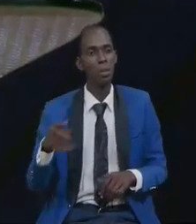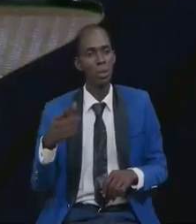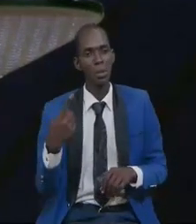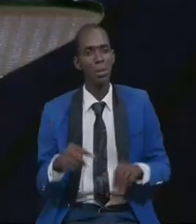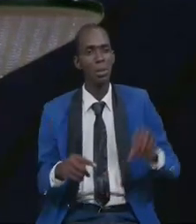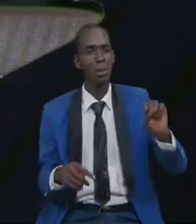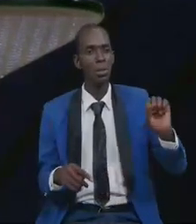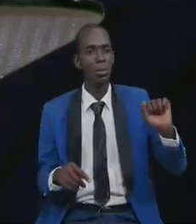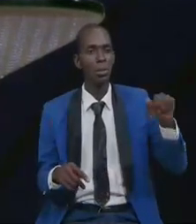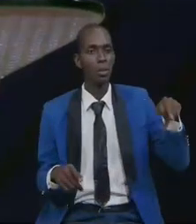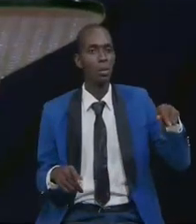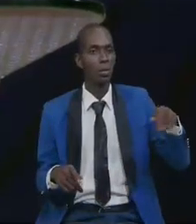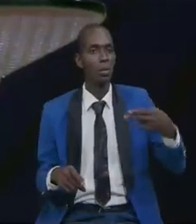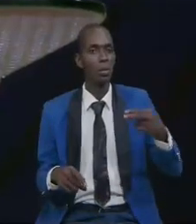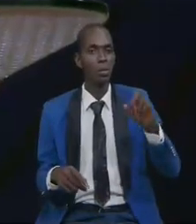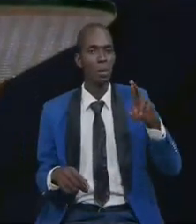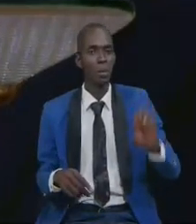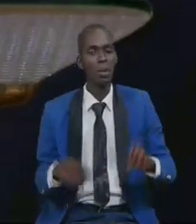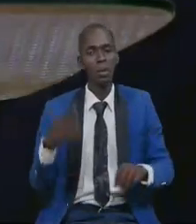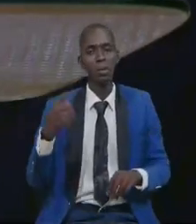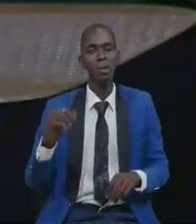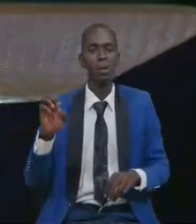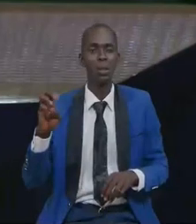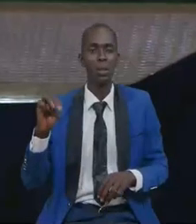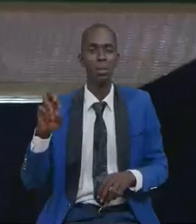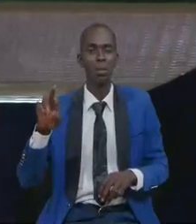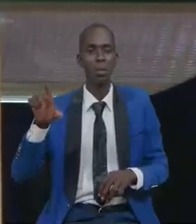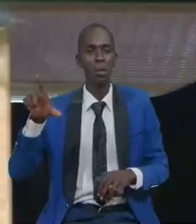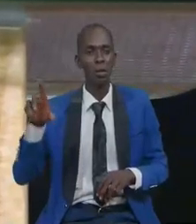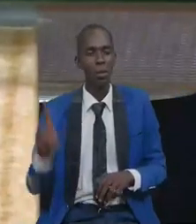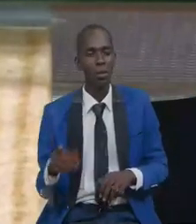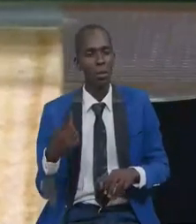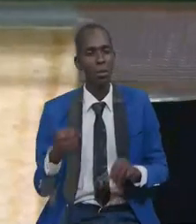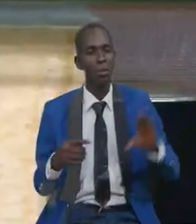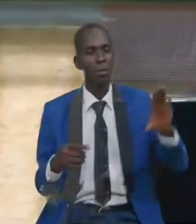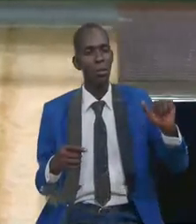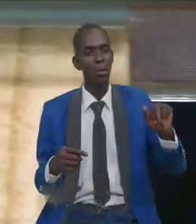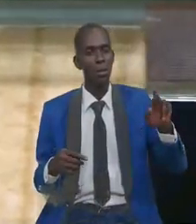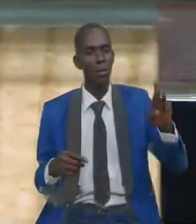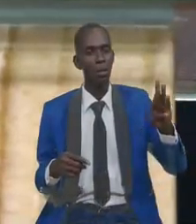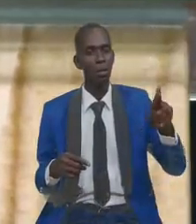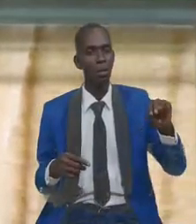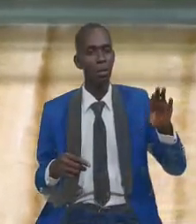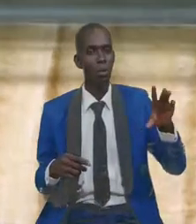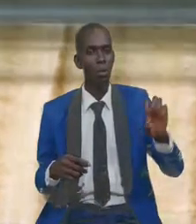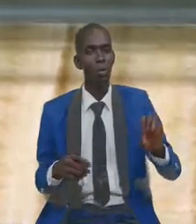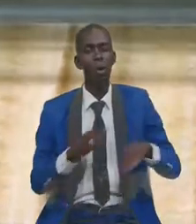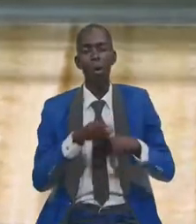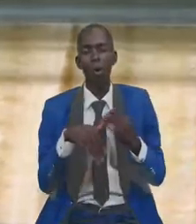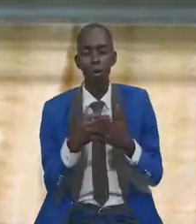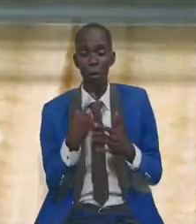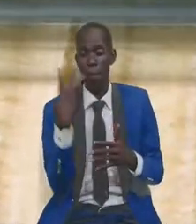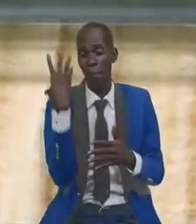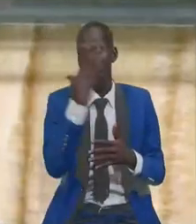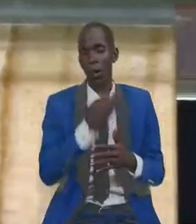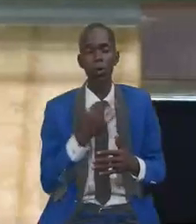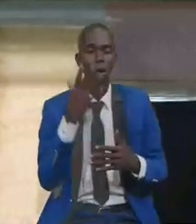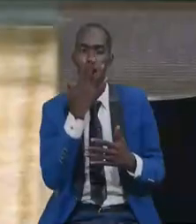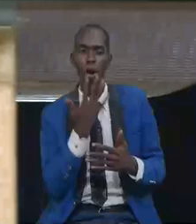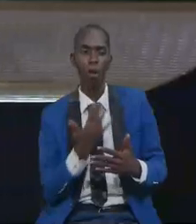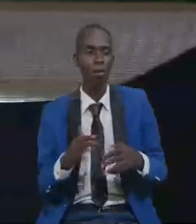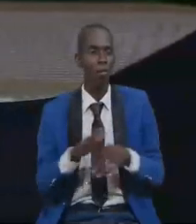d'émeraude et d'or, des tambourins. Et voyez-vous, des pierres précieuses étaient sur lui,